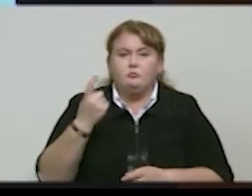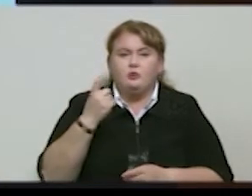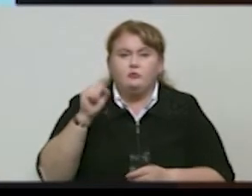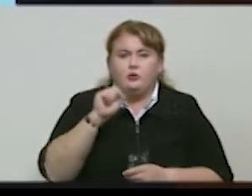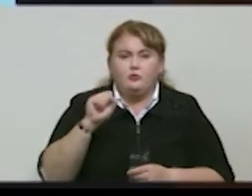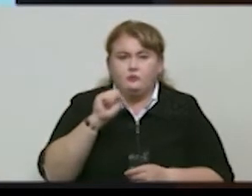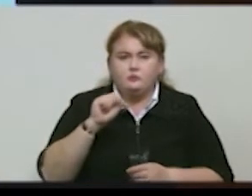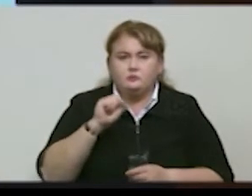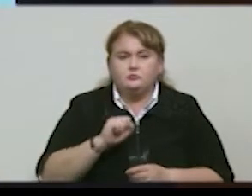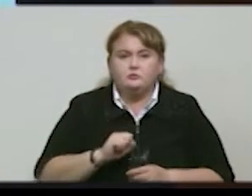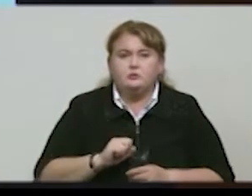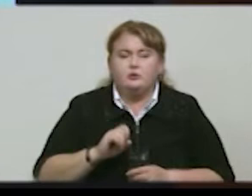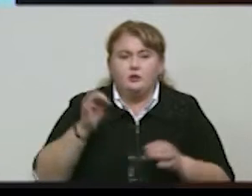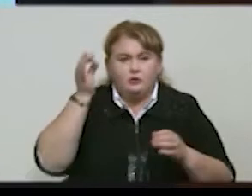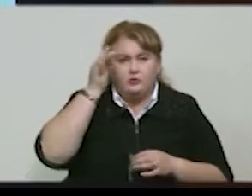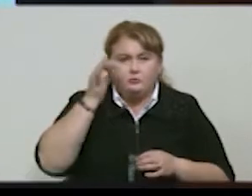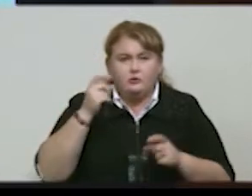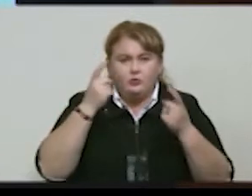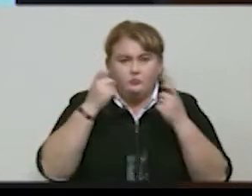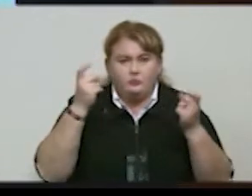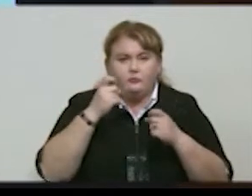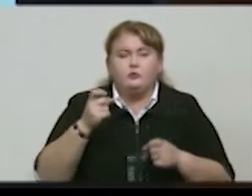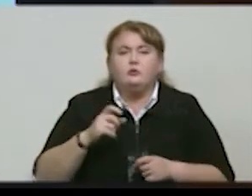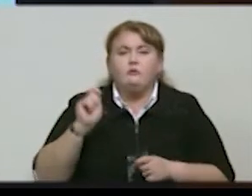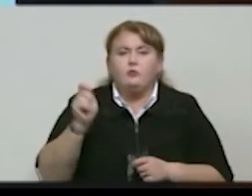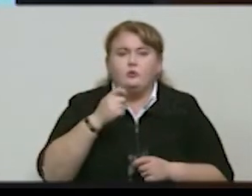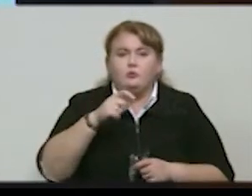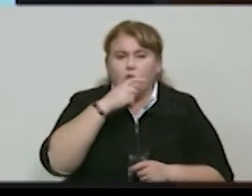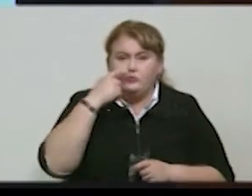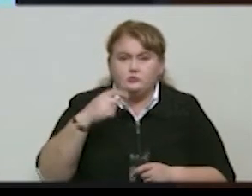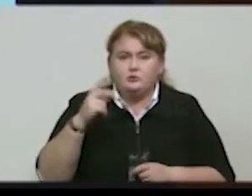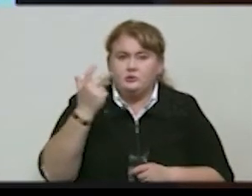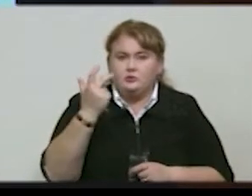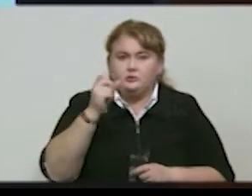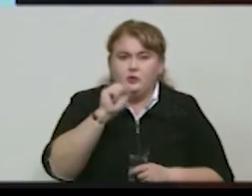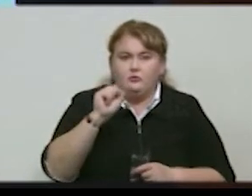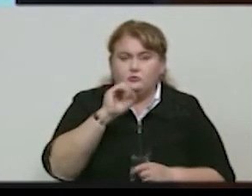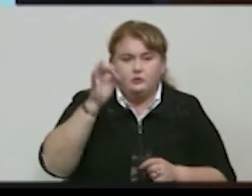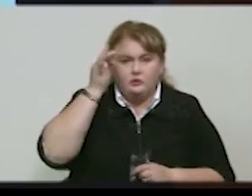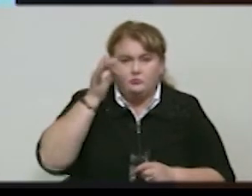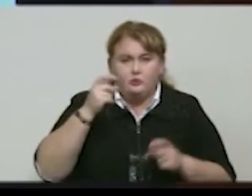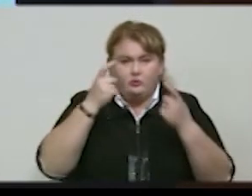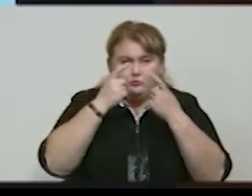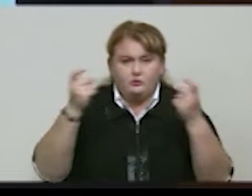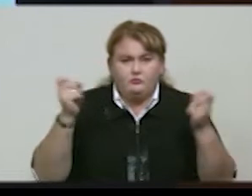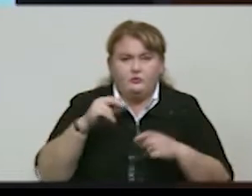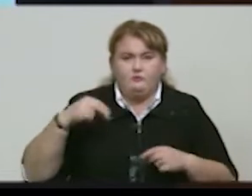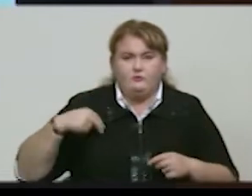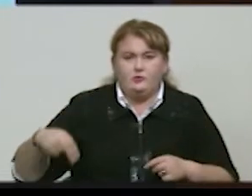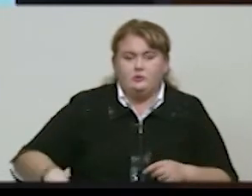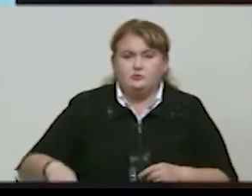1 августа Германия объявила войну России, 3 августа Германия объявила войну